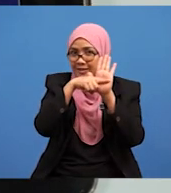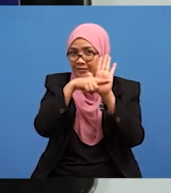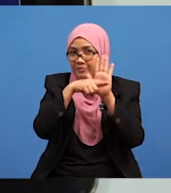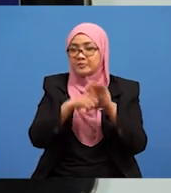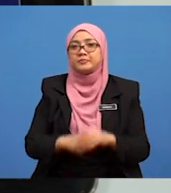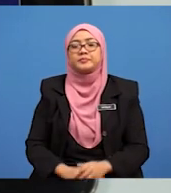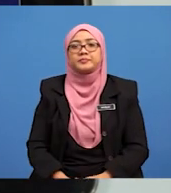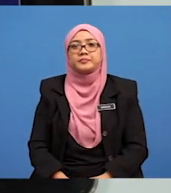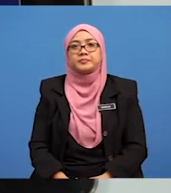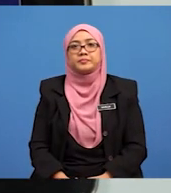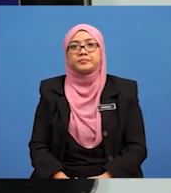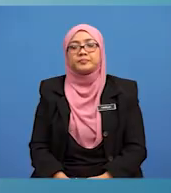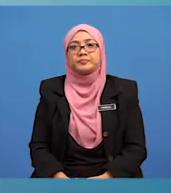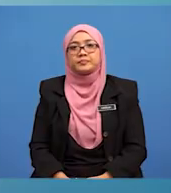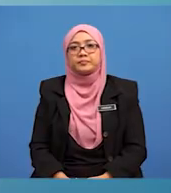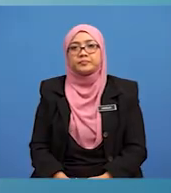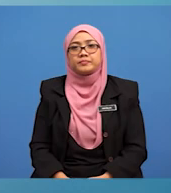negatif.